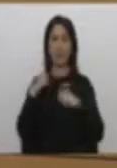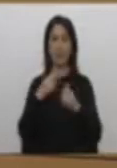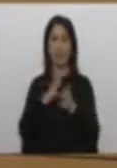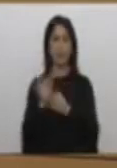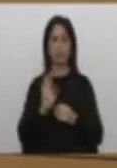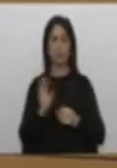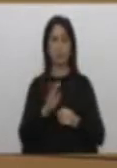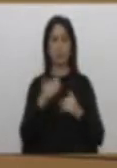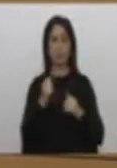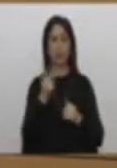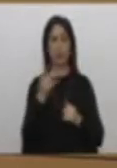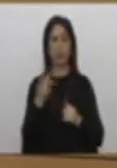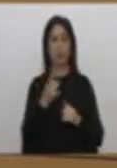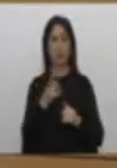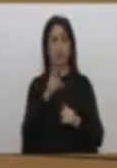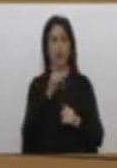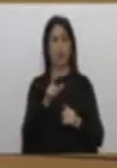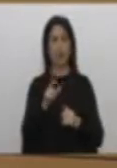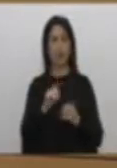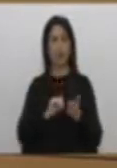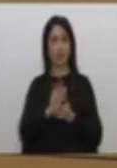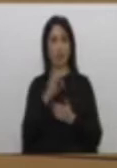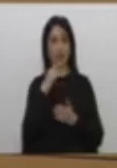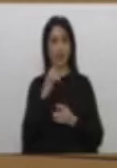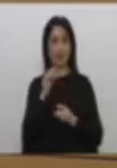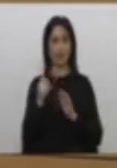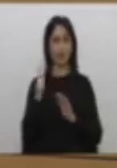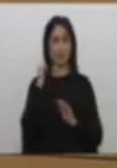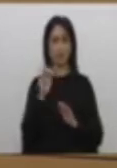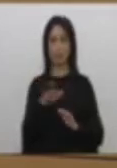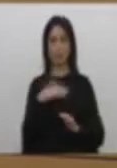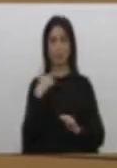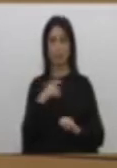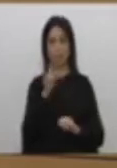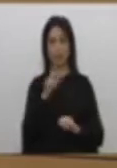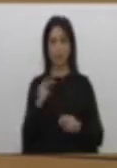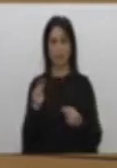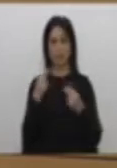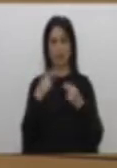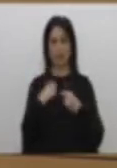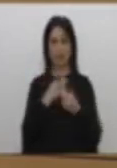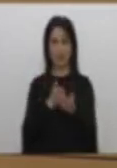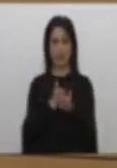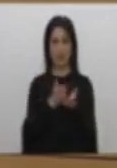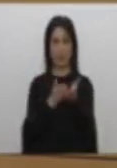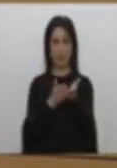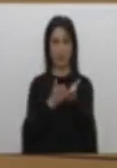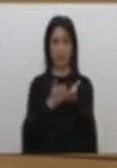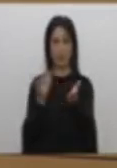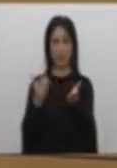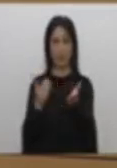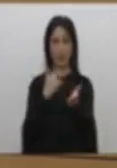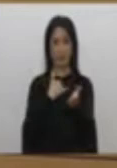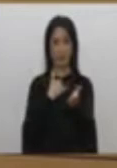რომ უკვე მერამდენეთ ჩვენმა ამომრჩეველმა უარი უთხრა ამ წარსულს. Ამომრჩეველი გვაძლევს მიმართულებას და მათი